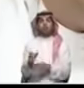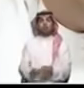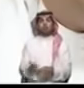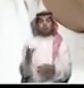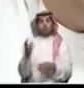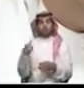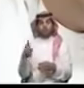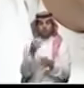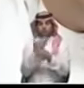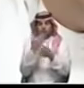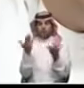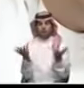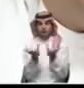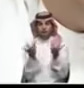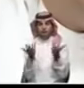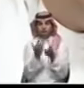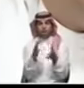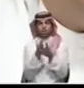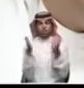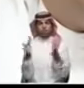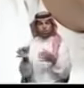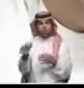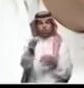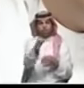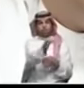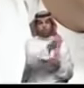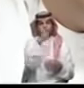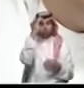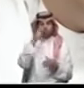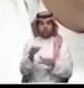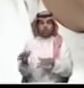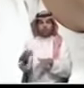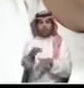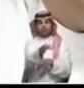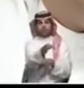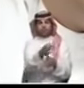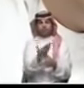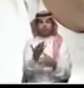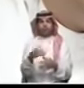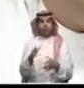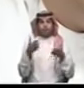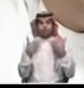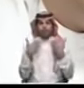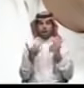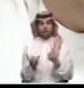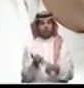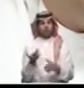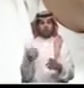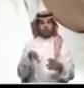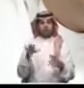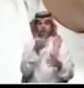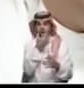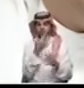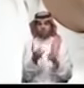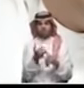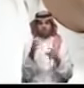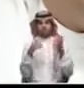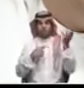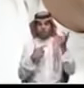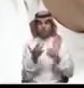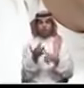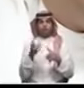خلاله إلى تأثر كثير من مناطق المملكة، خاصة منطقة مكة المكرمة، منطقة الرياض